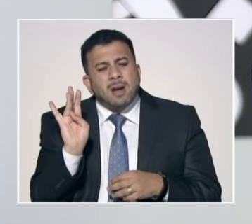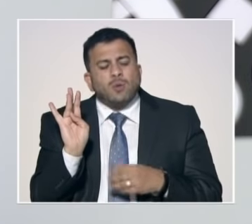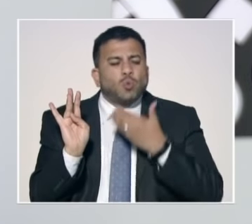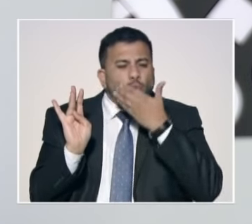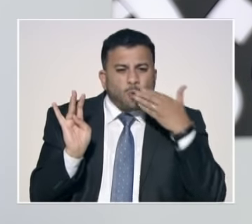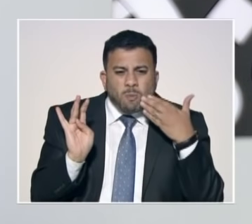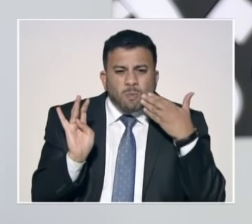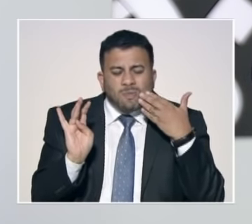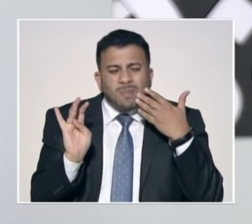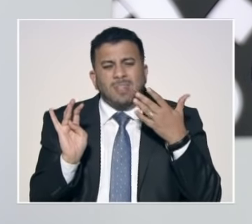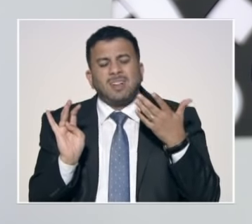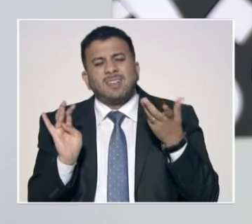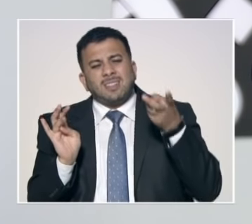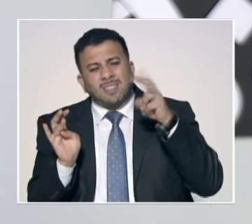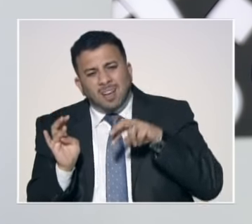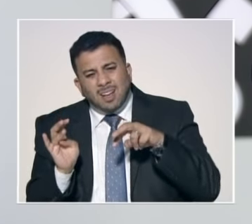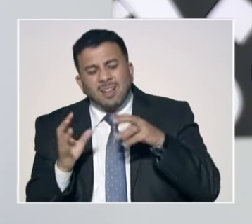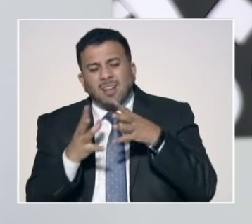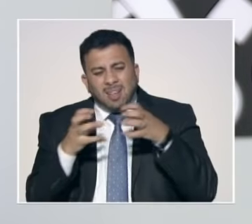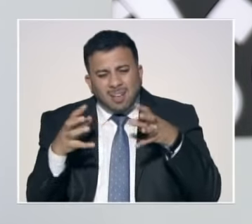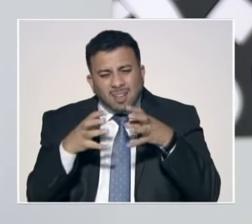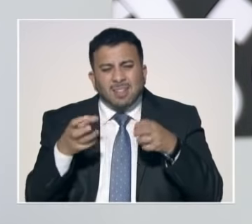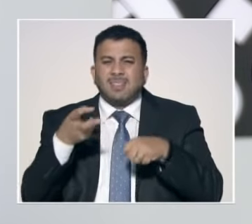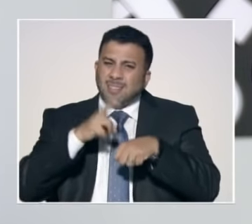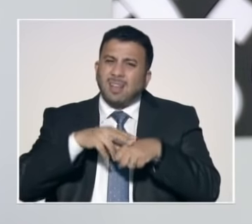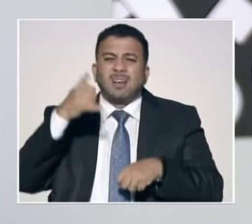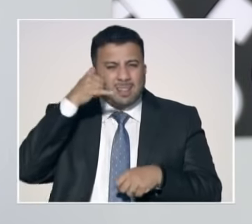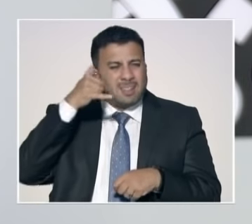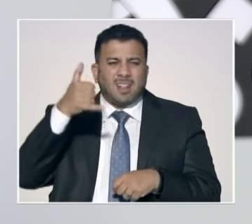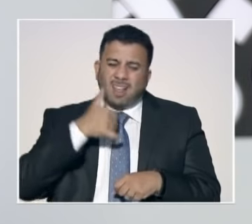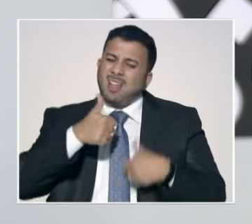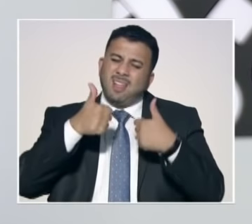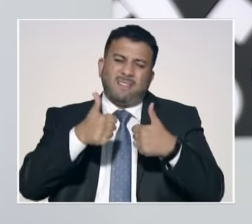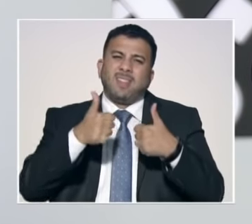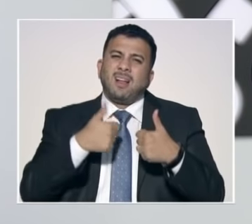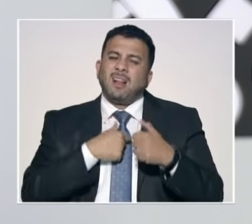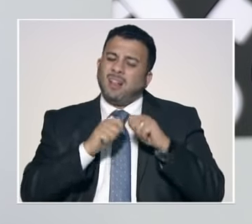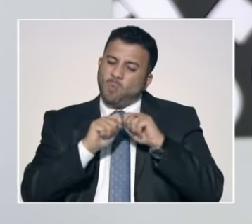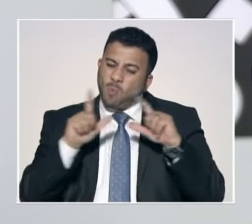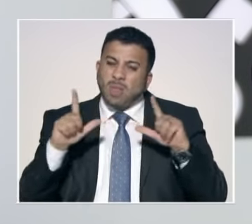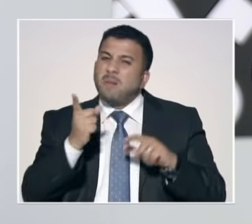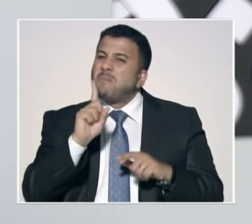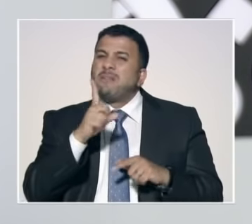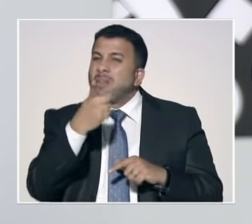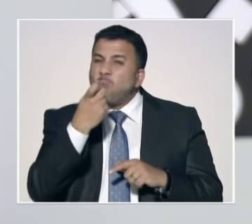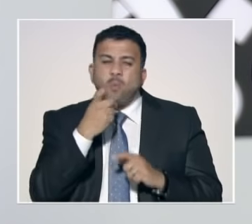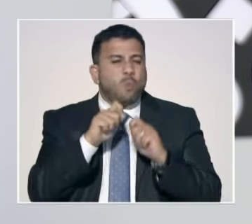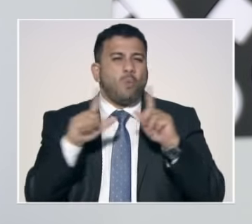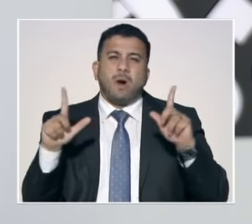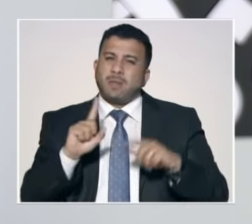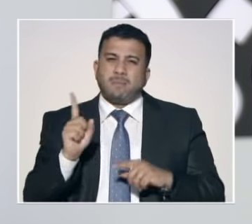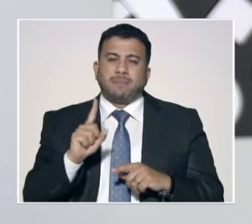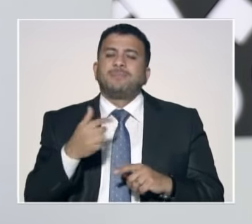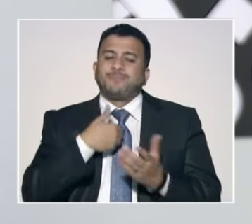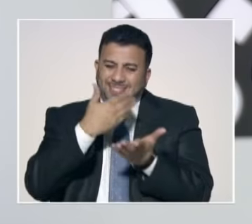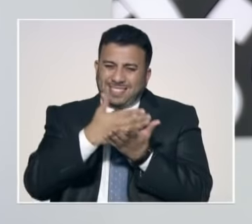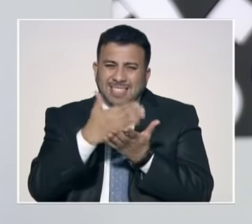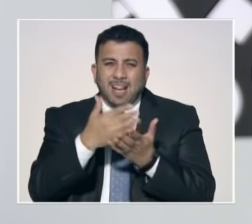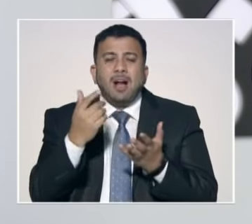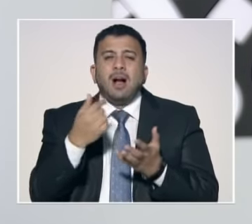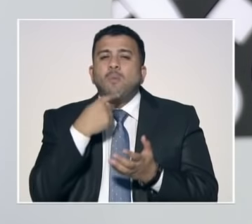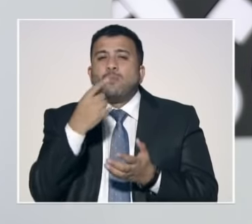ترجع تحاول وتشرح لنا. طيب يا أم أنور بارك الله فيك، أولا عندنا بالنسبة لخطوات الزواج، الخطوة